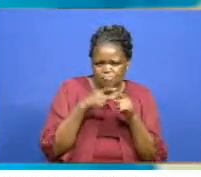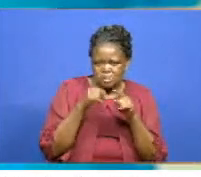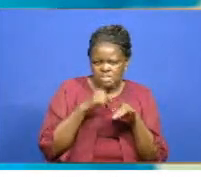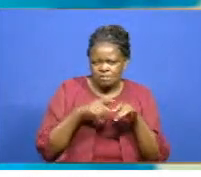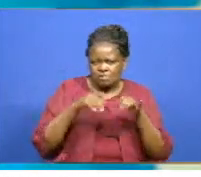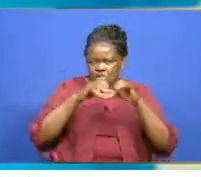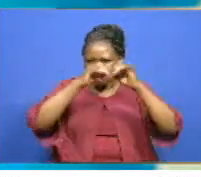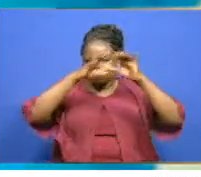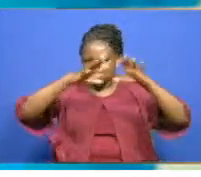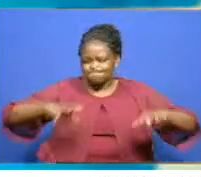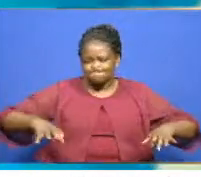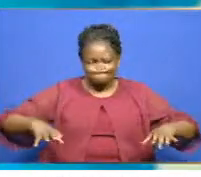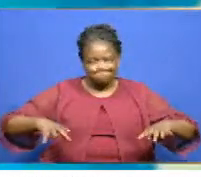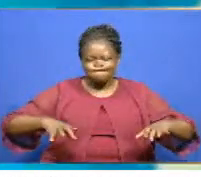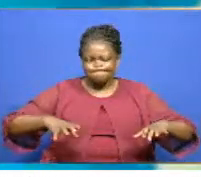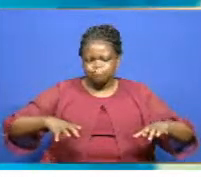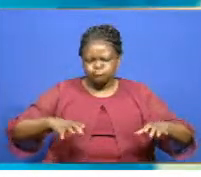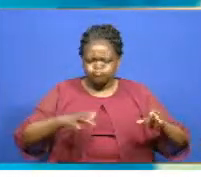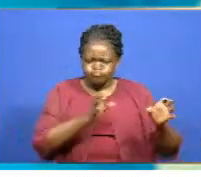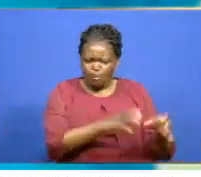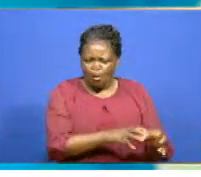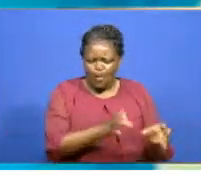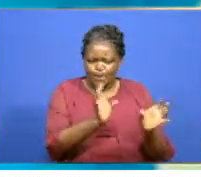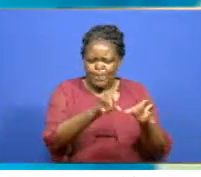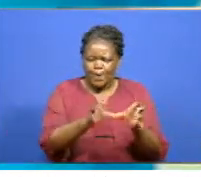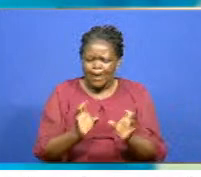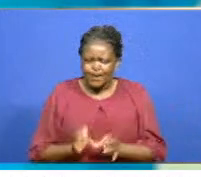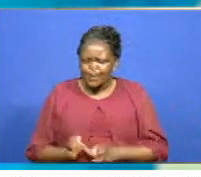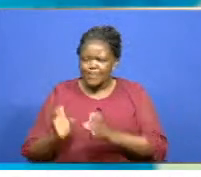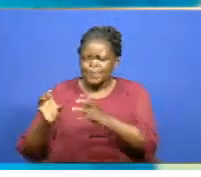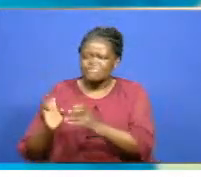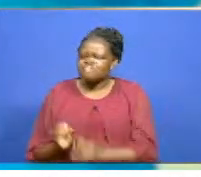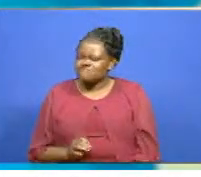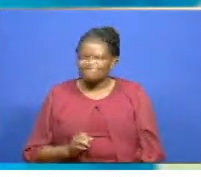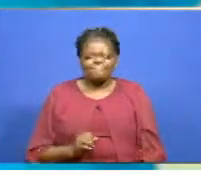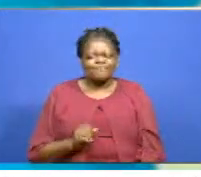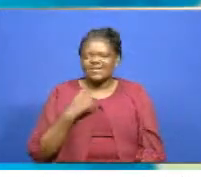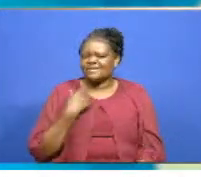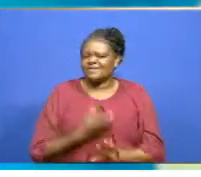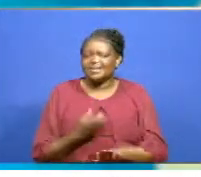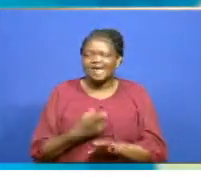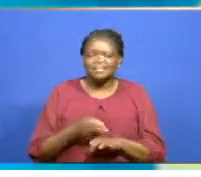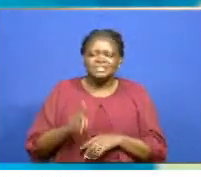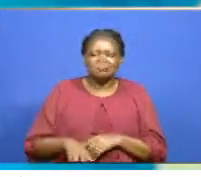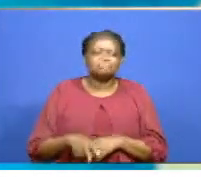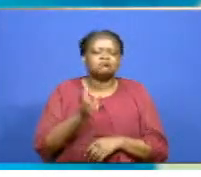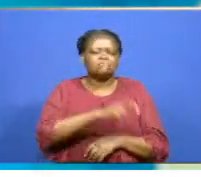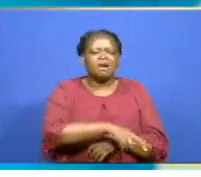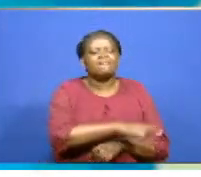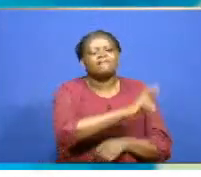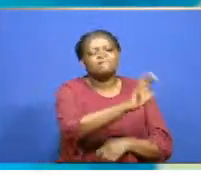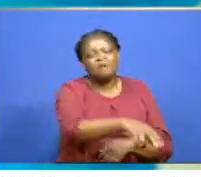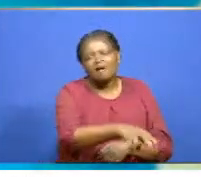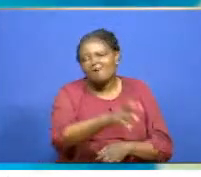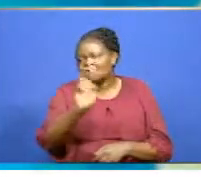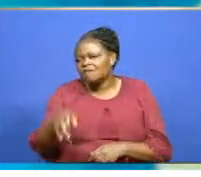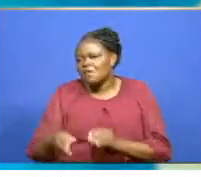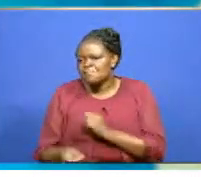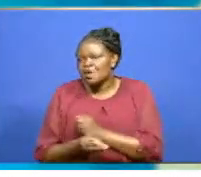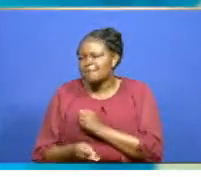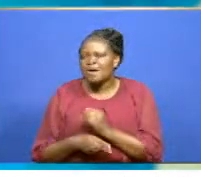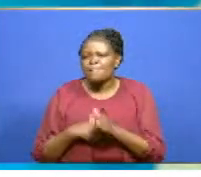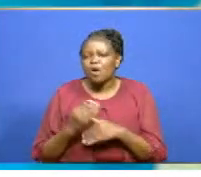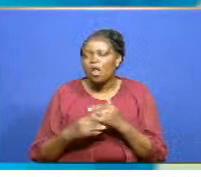it is like a small unit, si rahisi pia vile kuzunguka the entire country na kutaka kubribe hawa watu